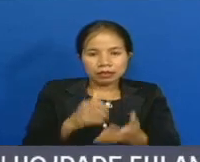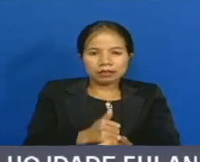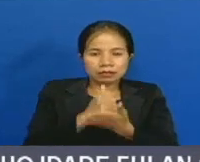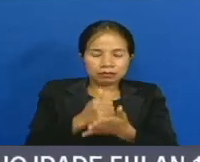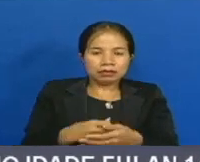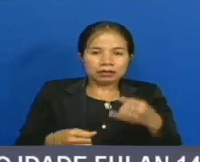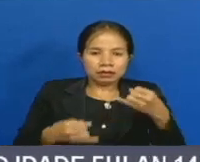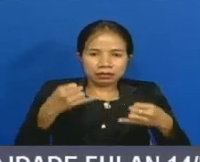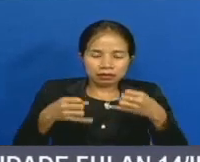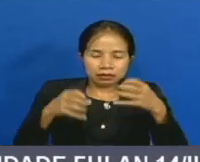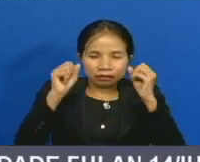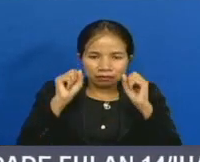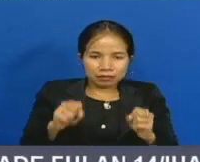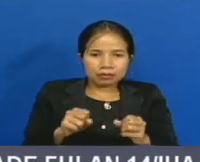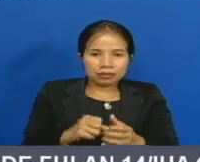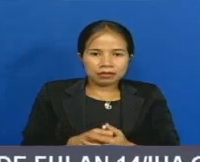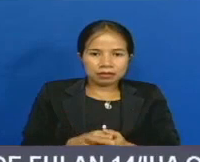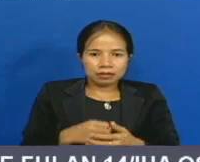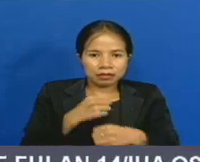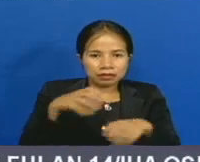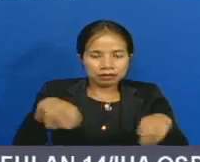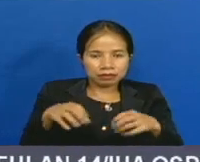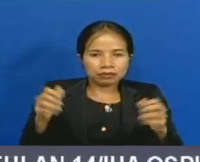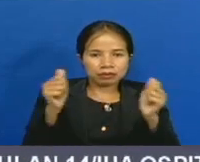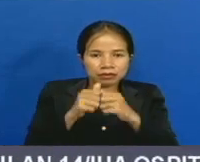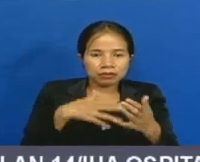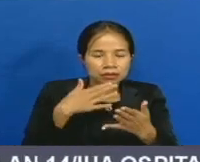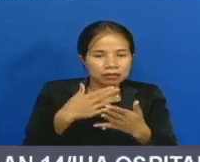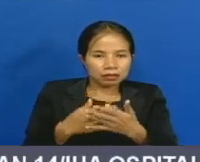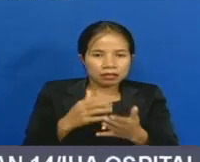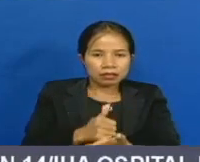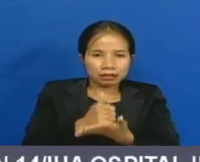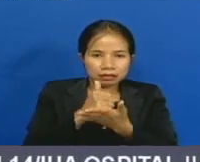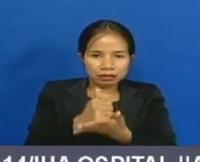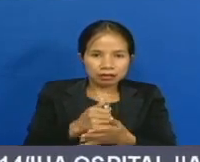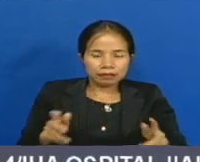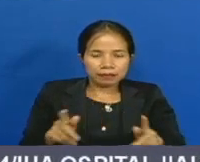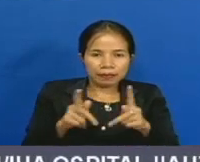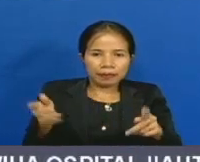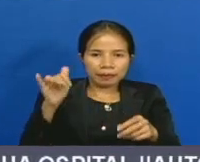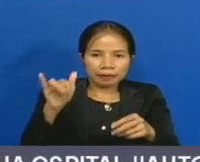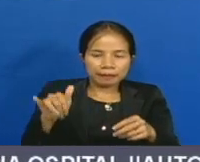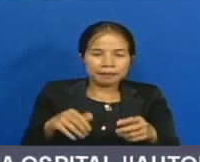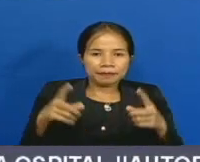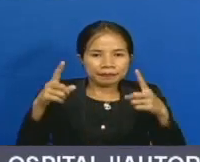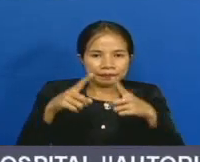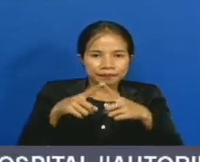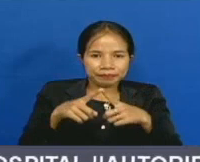sih atau bela halau servisu nih hodie atau atende ba publiku sih